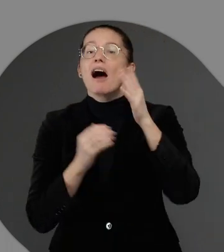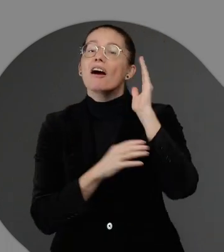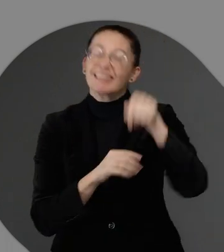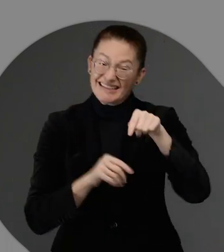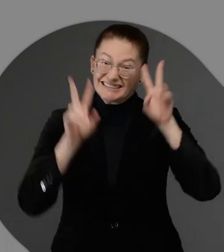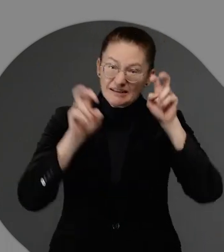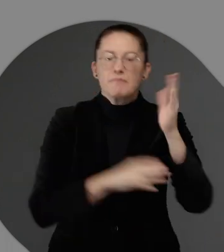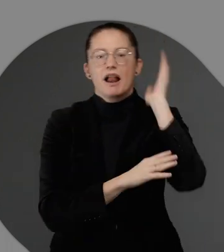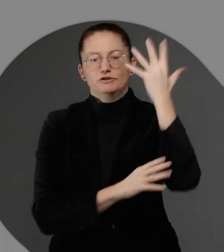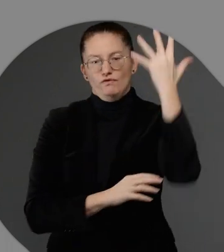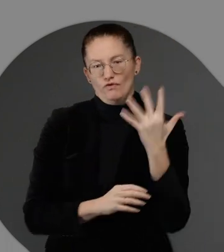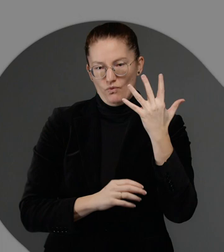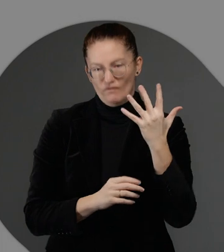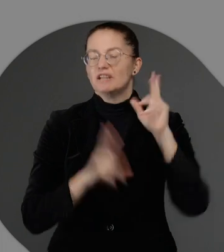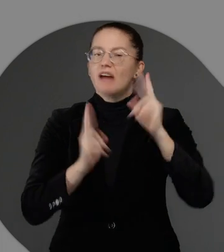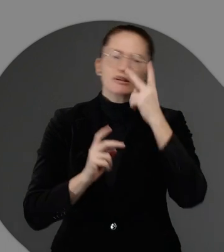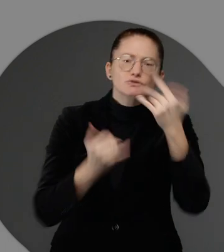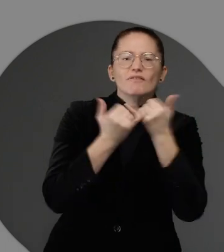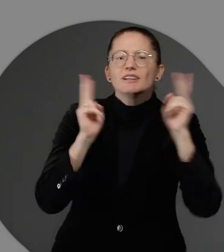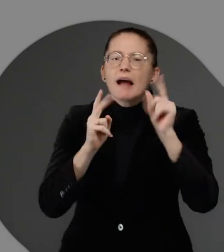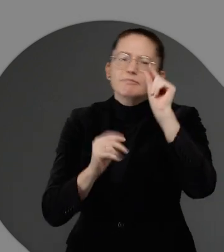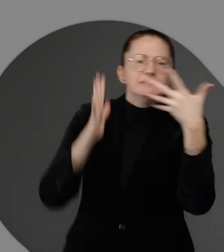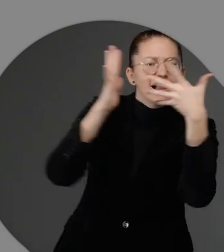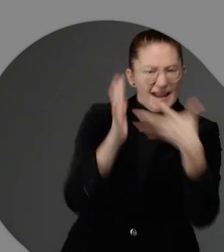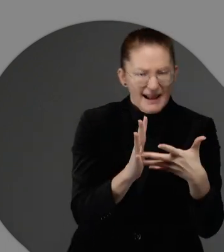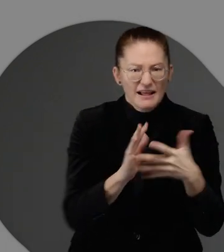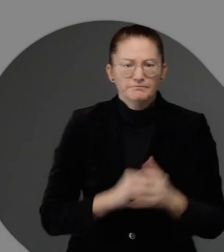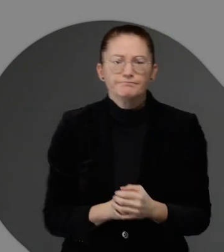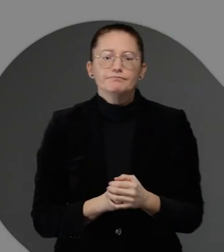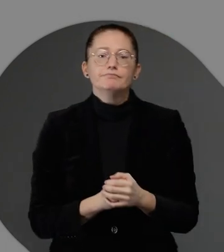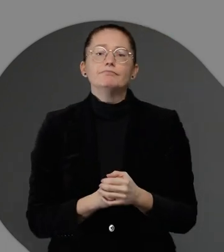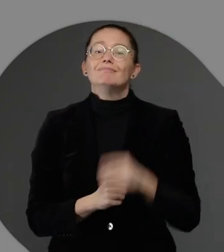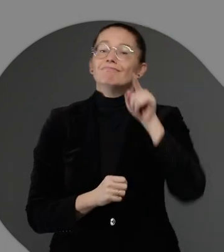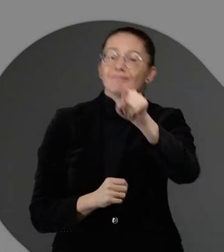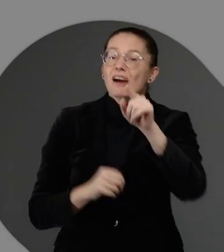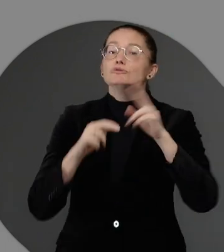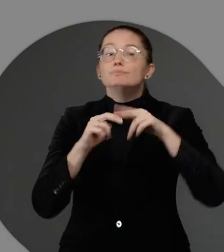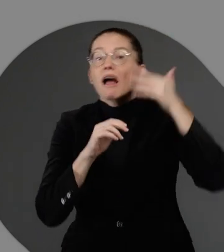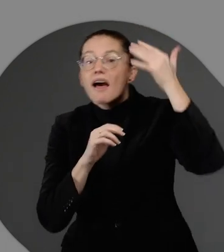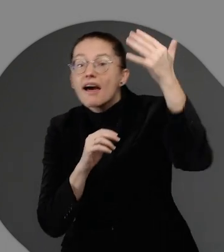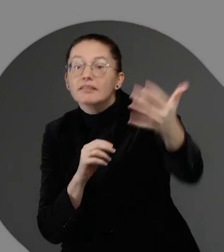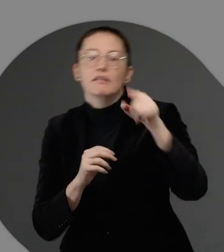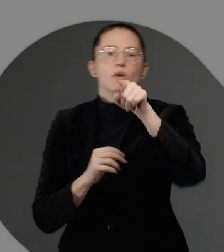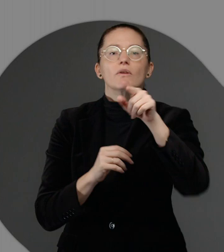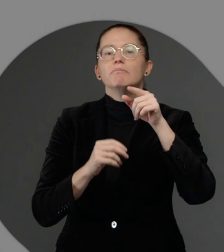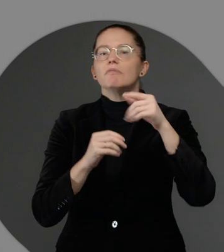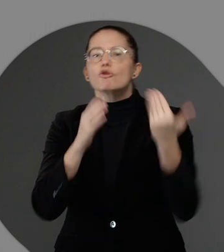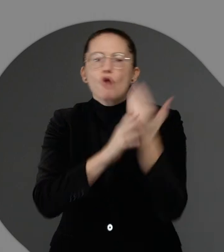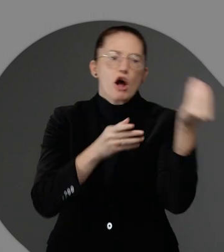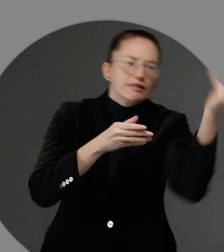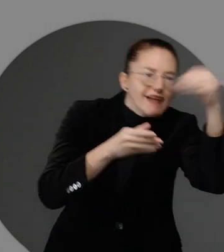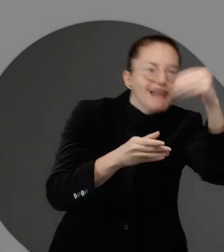Lektion 5 können Sie selbst eine schnelle Erstüberprüfung durchführen. Vergessen Sie auch bei späteren Änderungen und Erweiterungen nicht